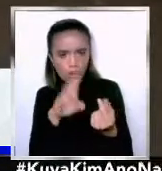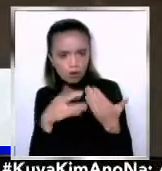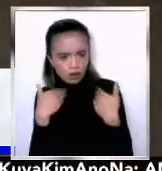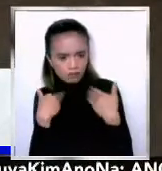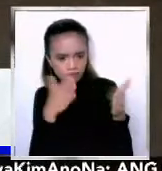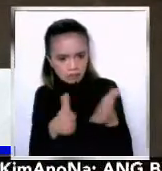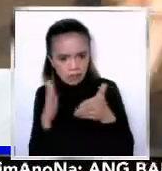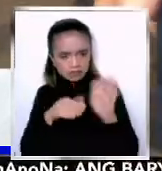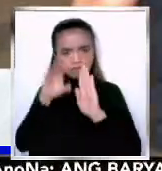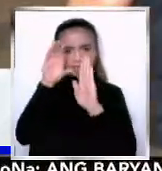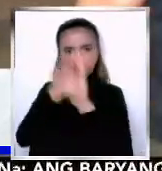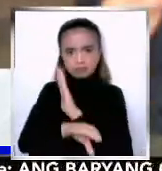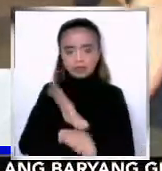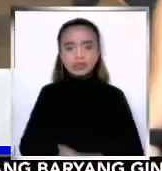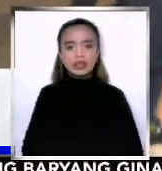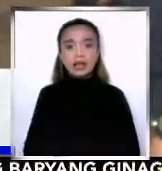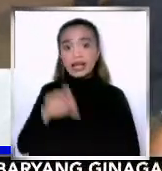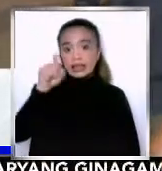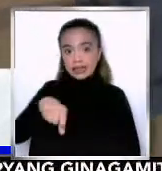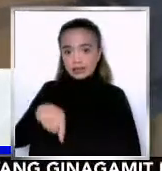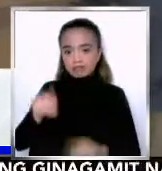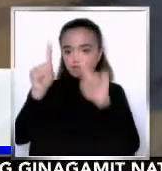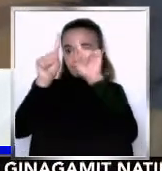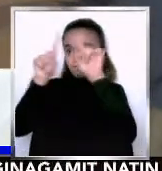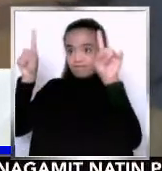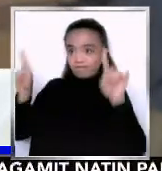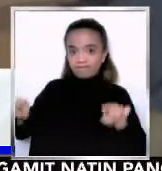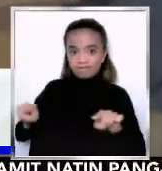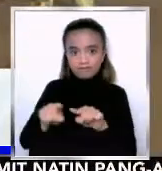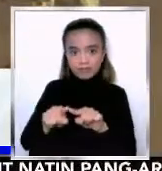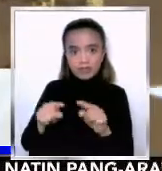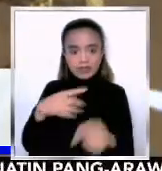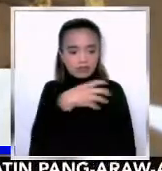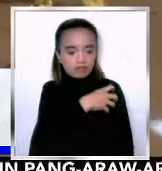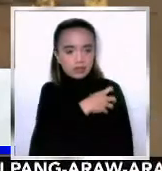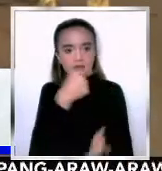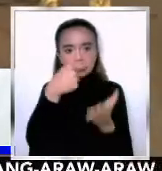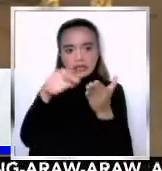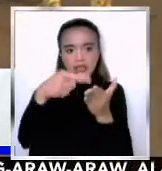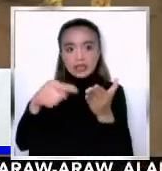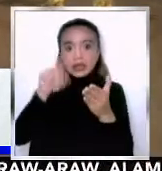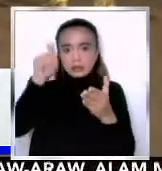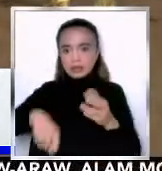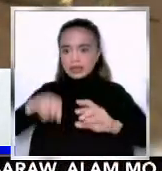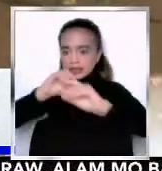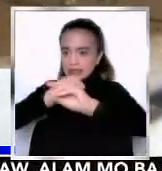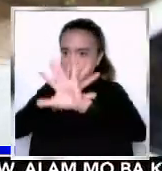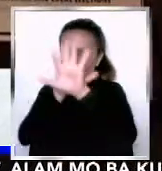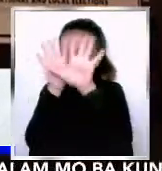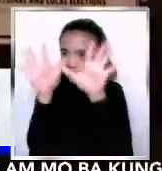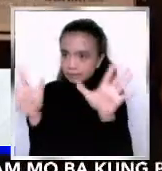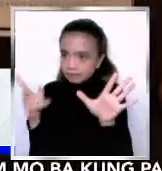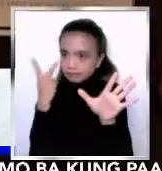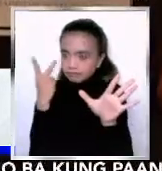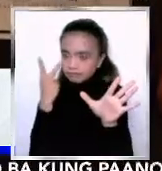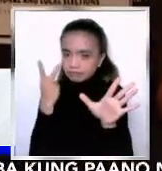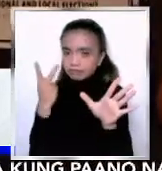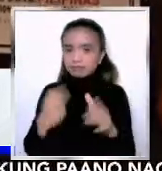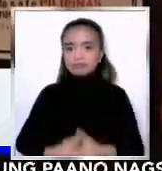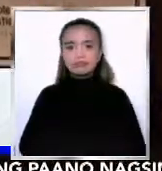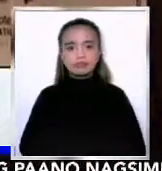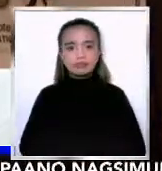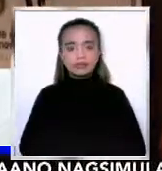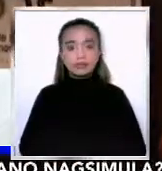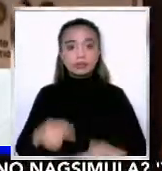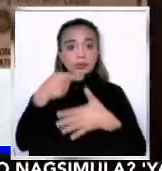din dapat signboard sa bawat COMELEC checkpoint na kailangan sa maliwanag na bahagi ng kalsada na kalatag. Ang mga patakaran na ito